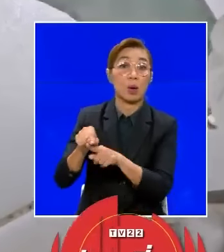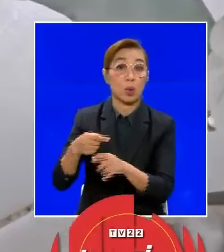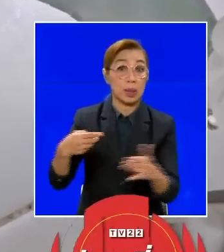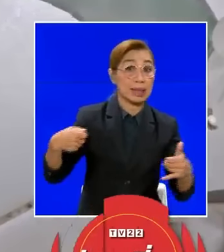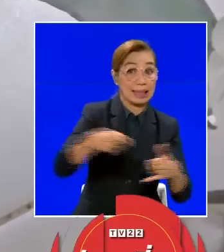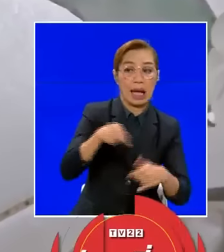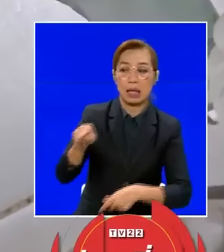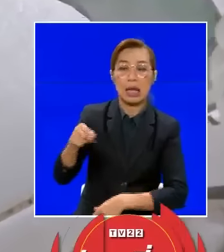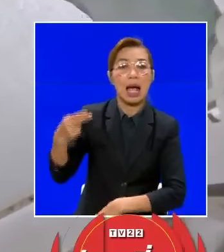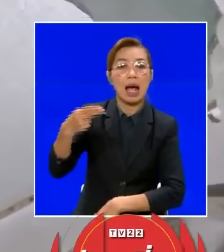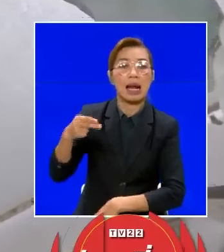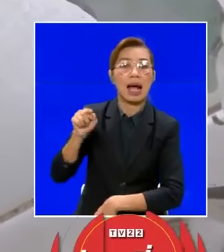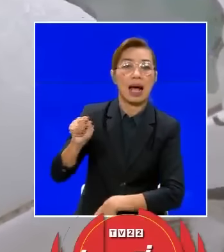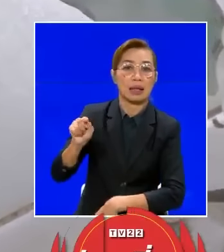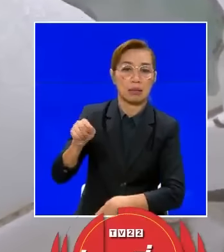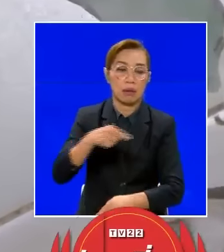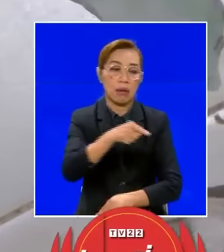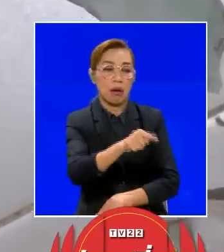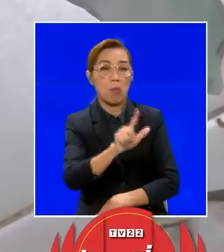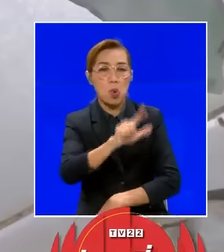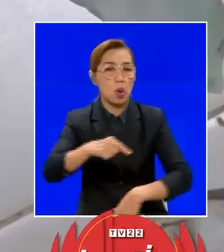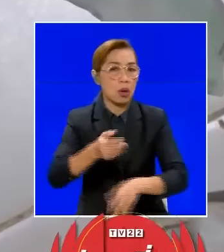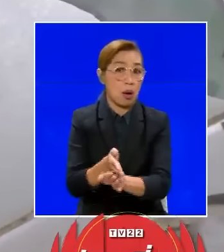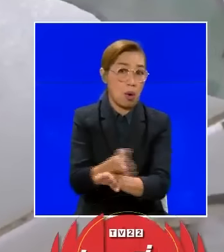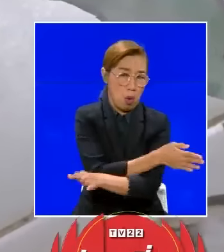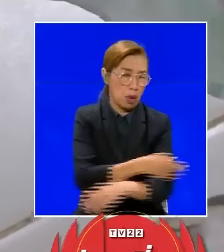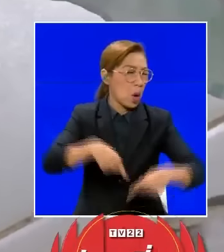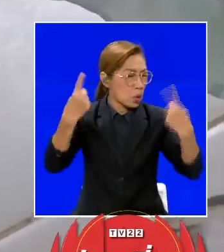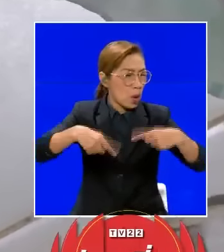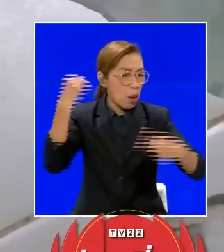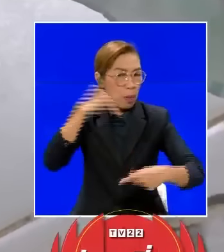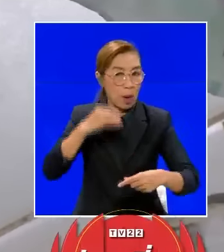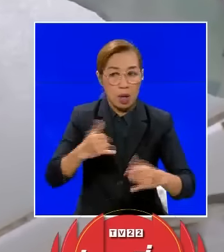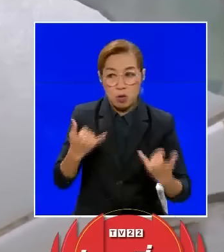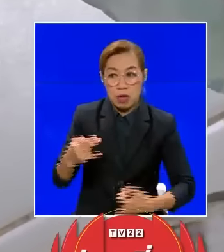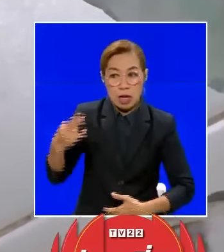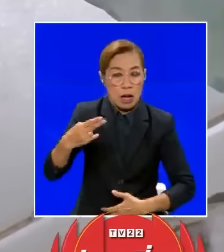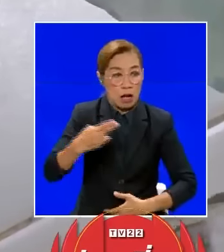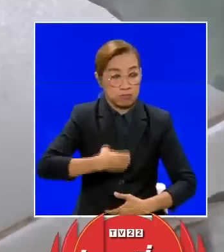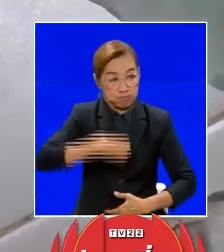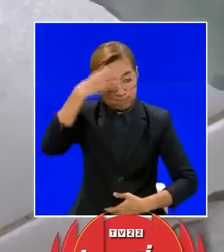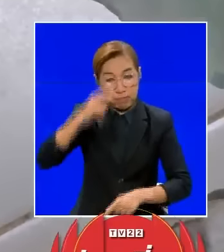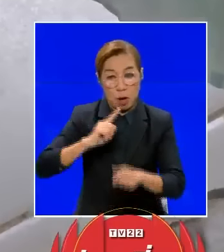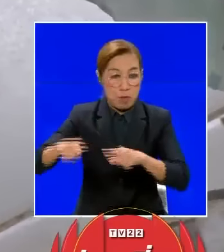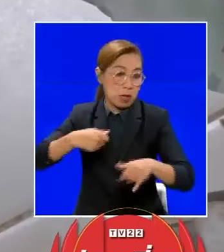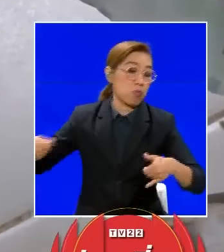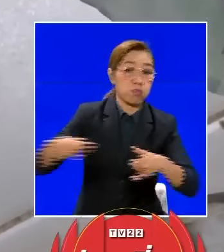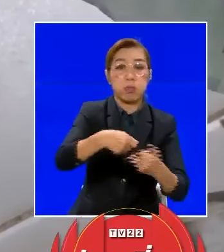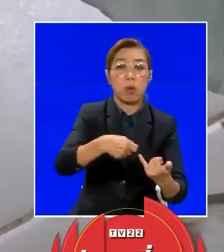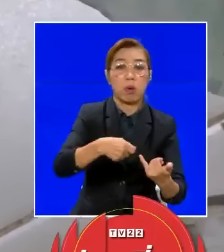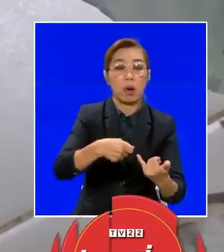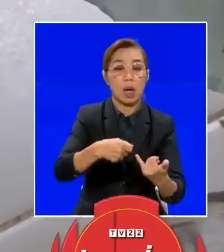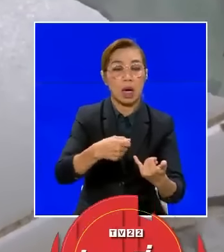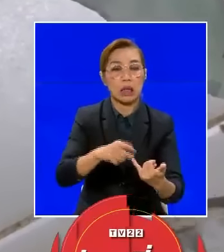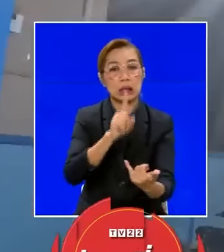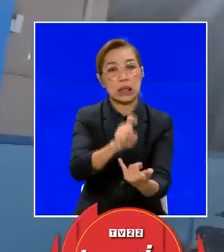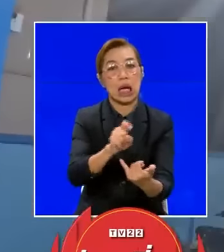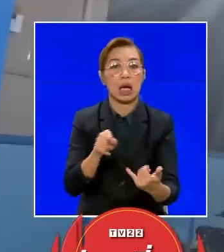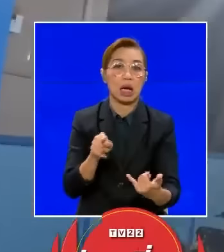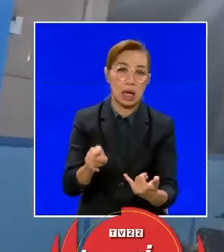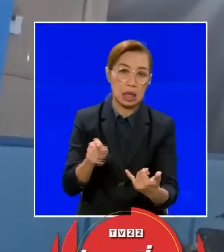านมักจะมีปากมีเสียงกับลุงอยู่เป็นประจำวันนี้หลานใช้มีดแทงลุงจนได้รับบาดเจ็บและเสียชีวิ